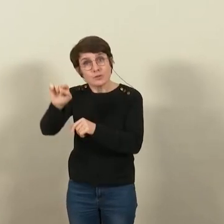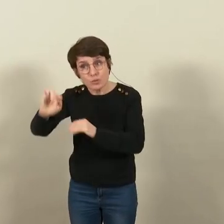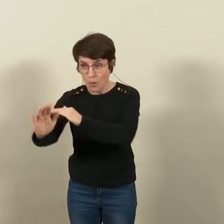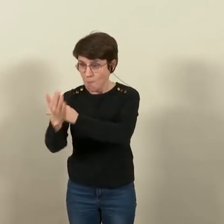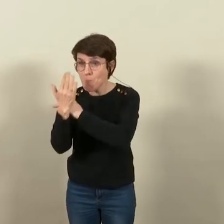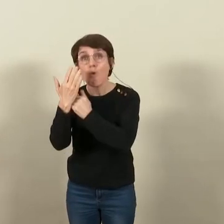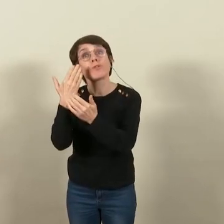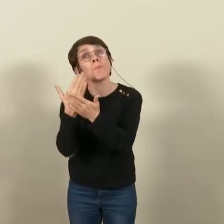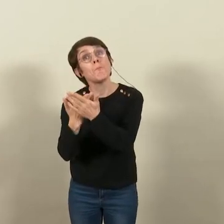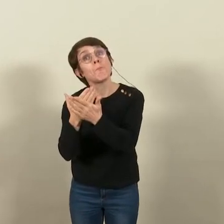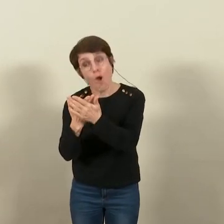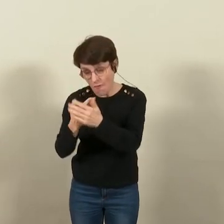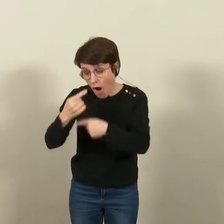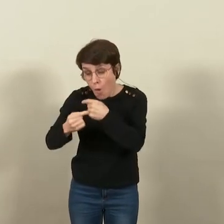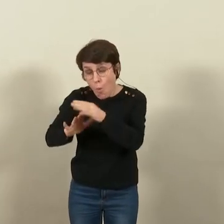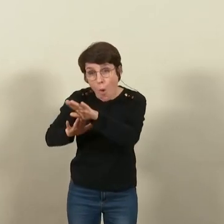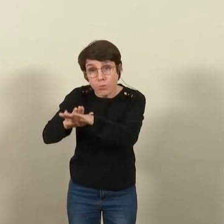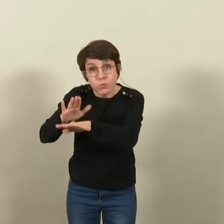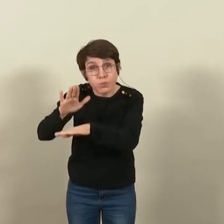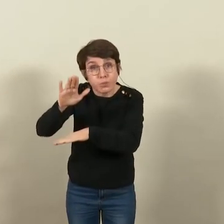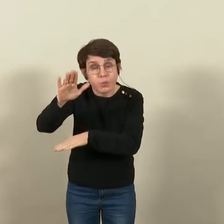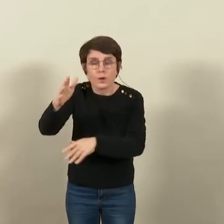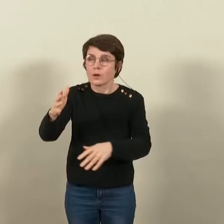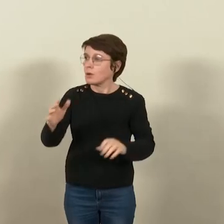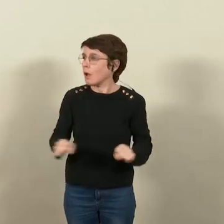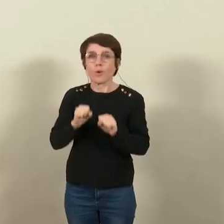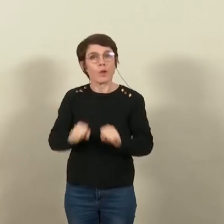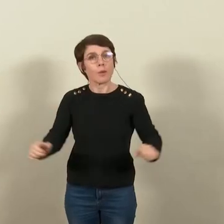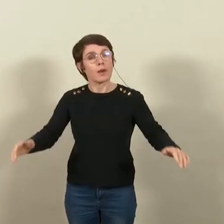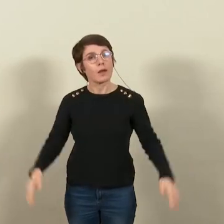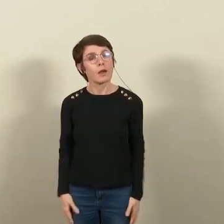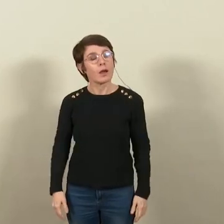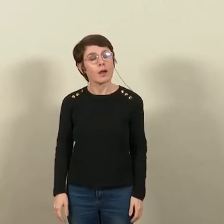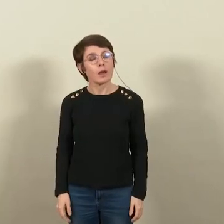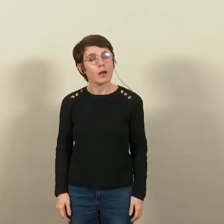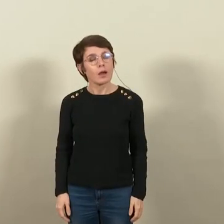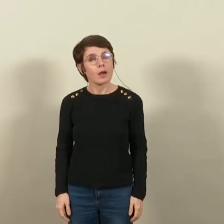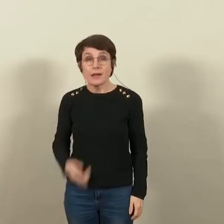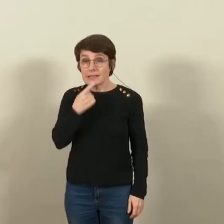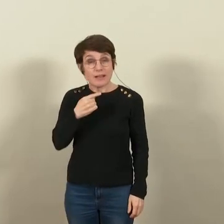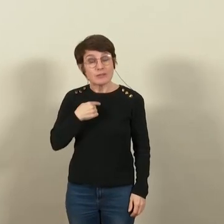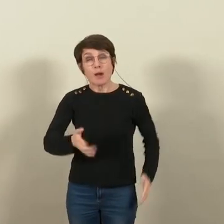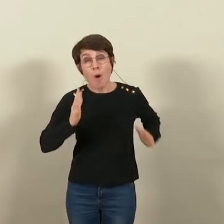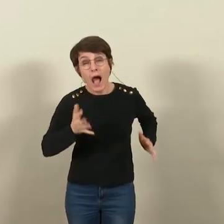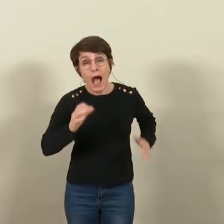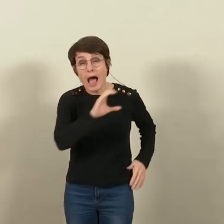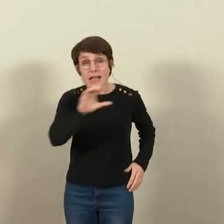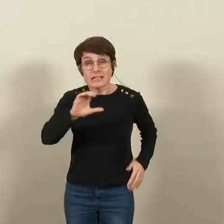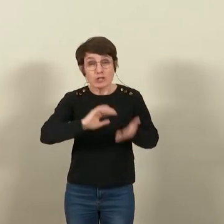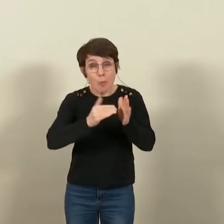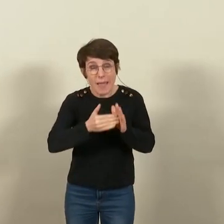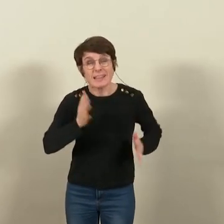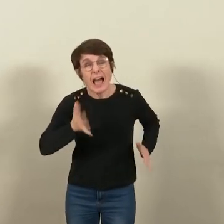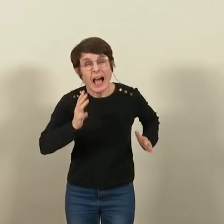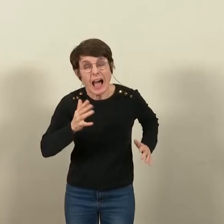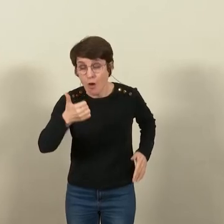qu'elle elle est en progression c'est c'est quand même fabuleux quoi dire je fais 100 m le chrono il me dit 100 m